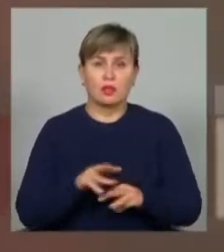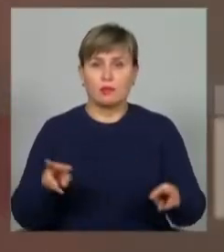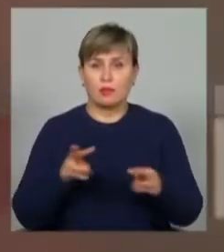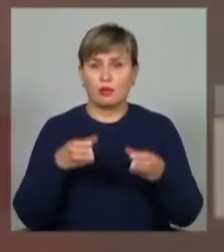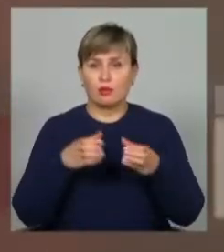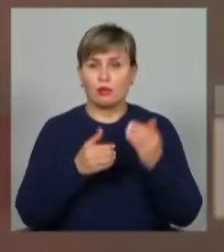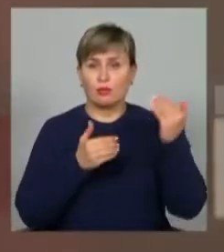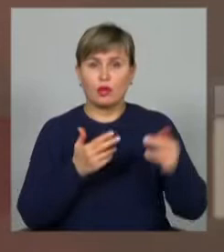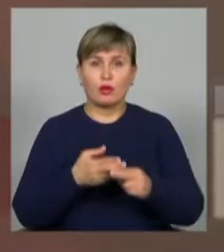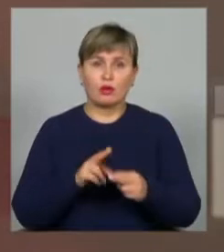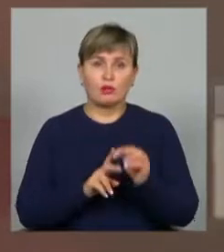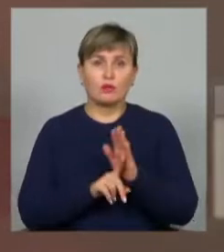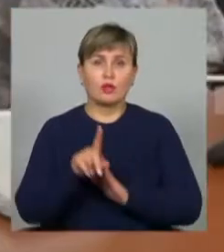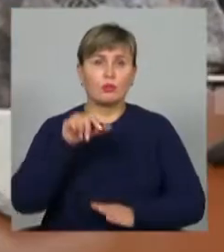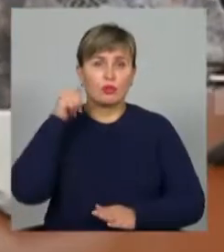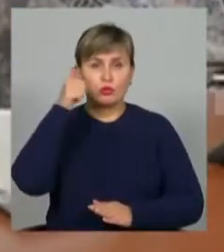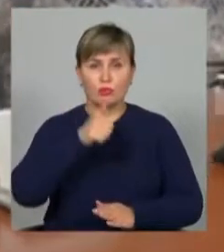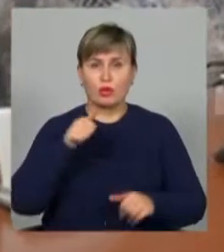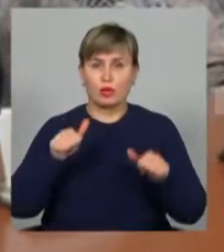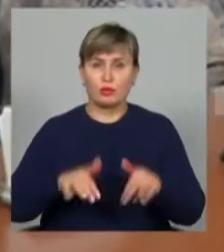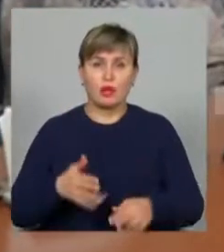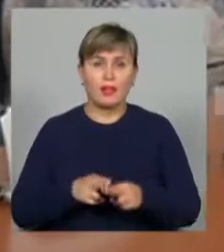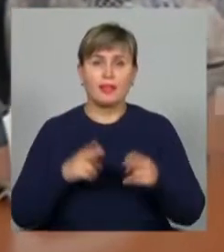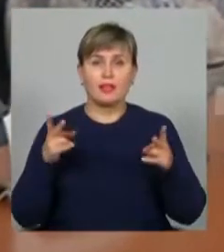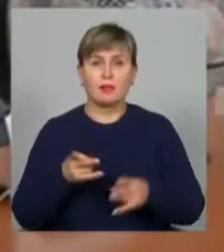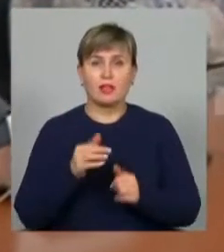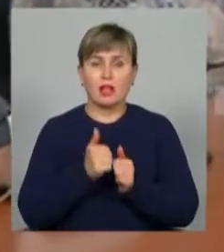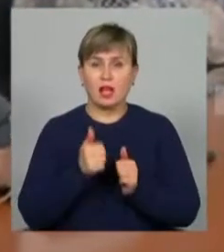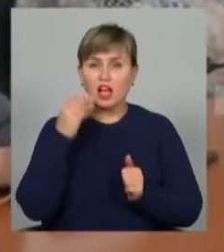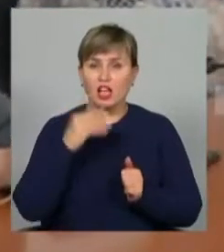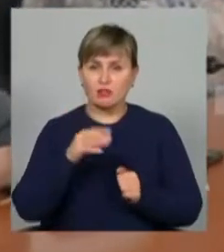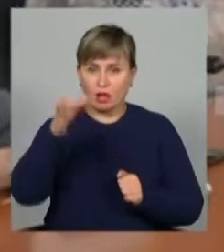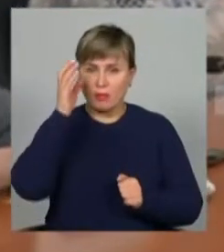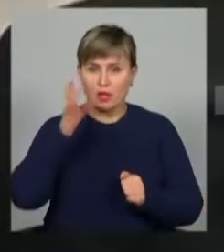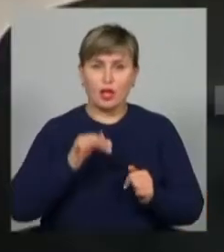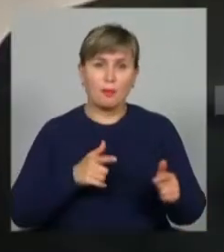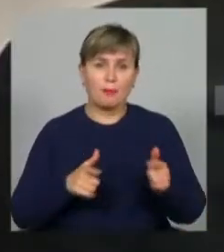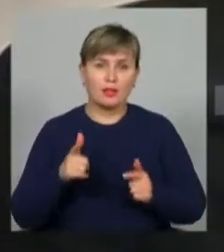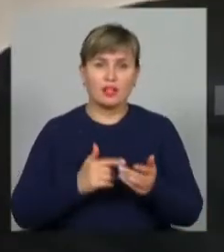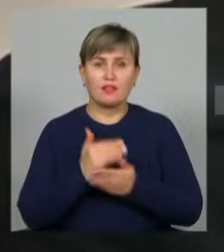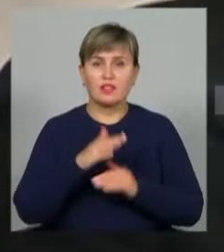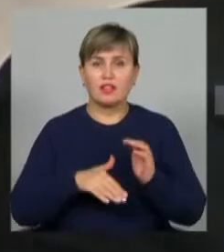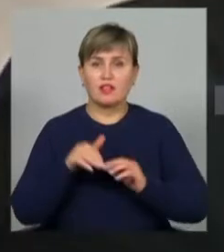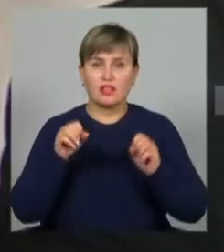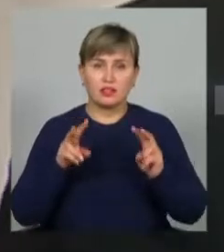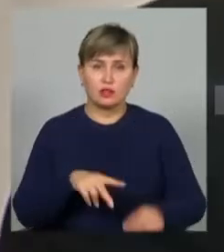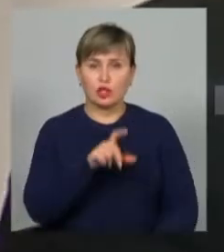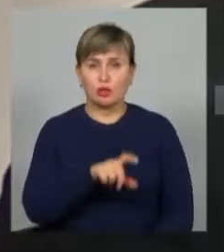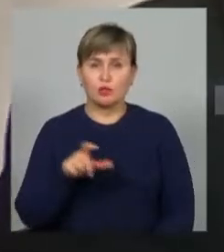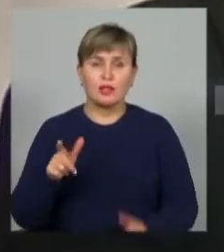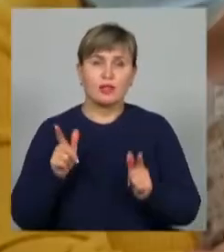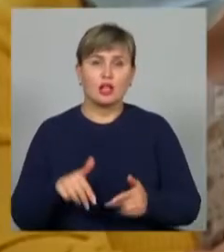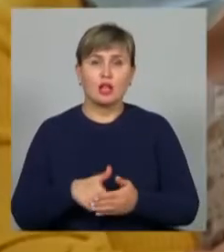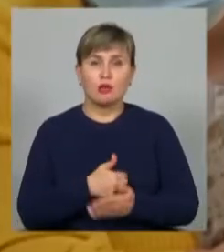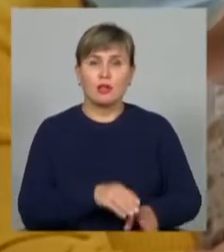Миноборнауки, который вышел в начале прошлого года. Это необходимо для качественного образования и подготовки высококвалифицированных кадров. Согласно